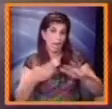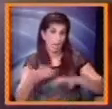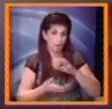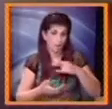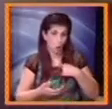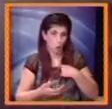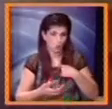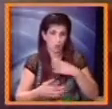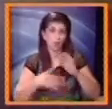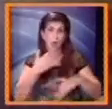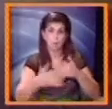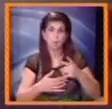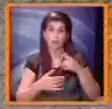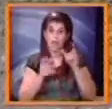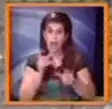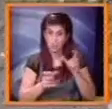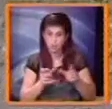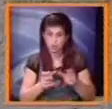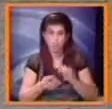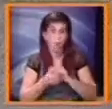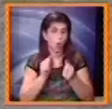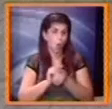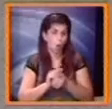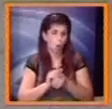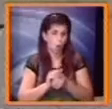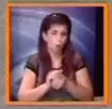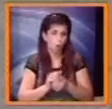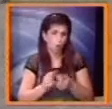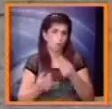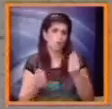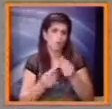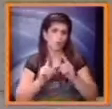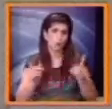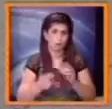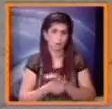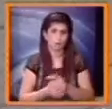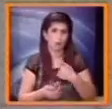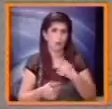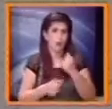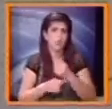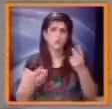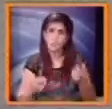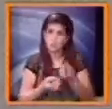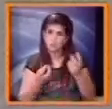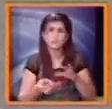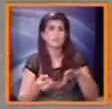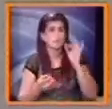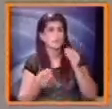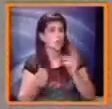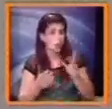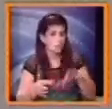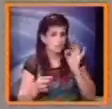לבלבל, איך שאומרים, לבלבל את האויב, או לעשות דרכים אחרים, בשביל כאילו עשינו חיפוש, או מצאנו, או